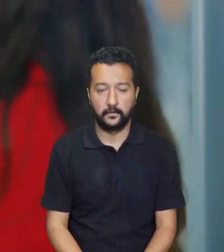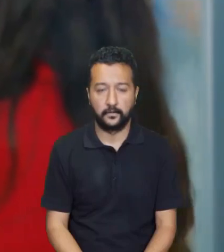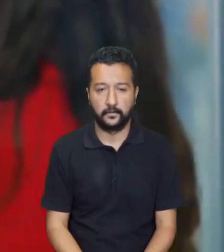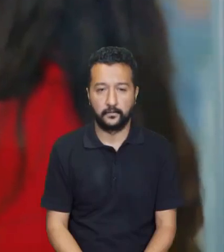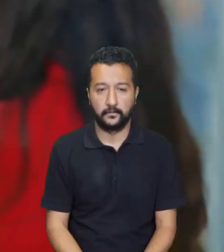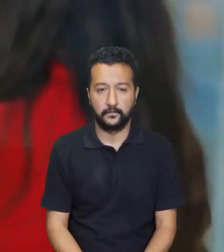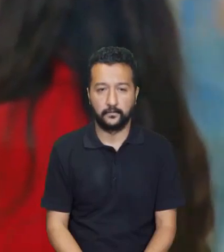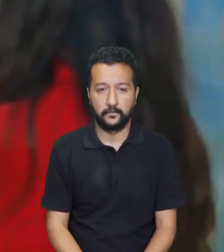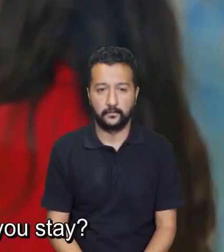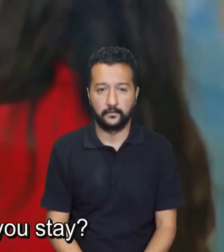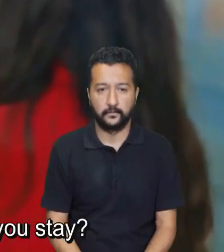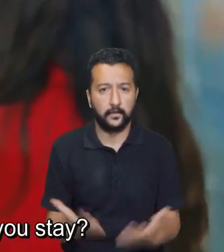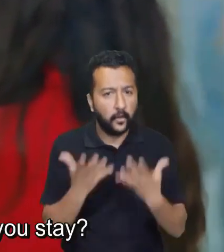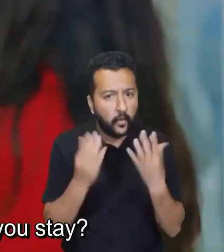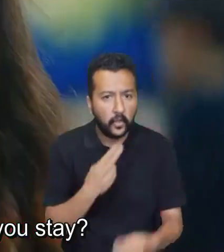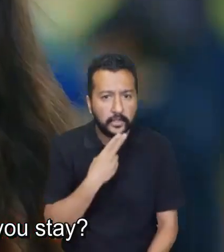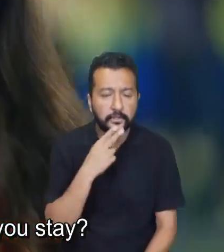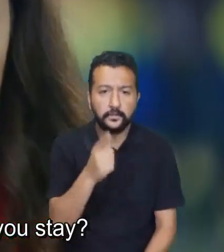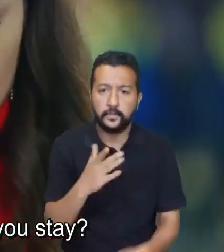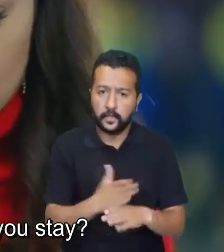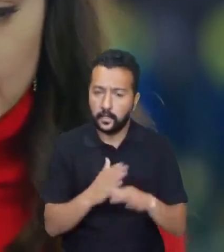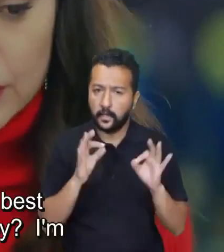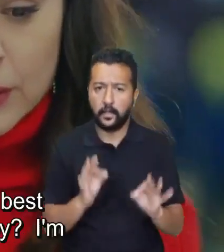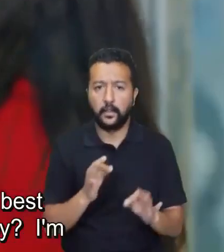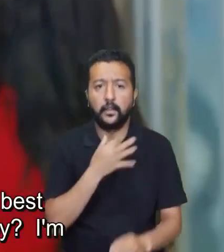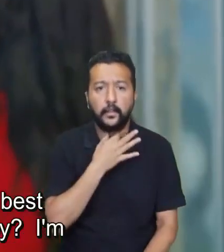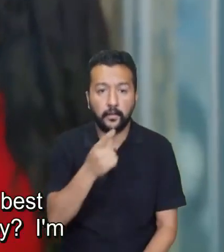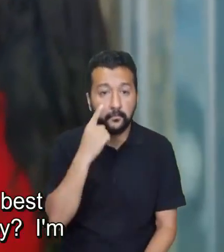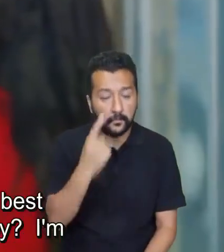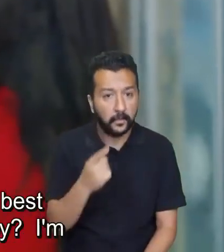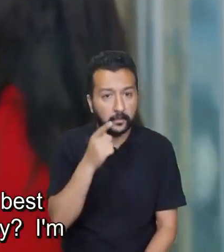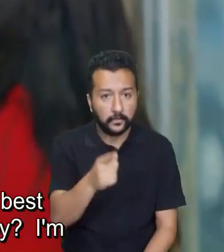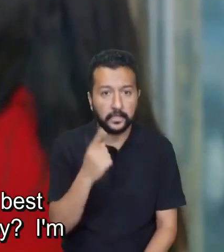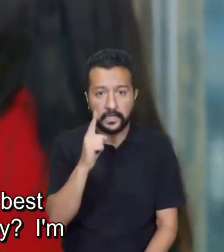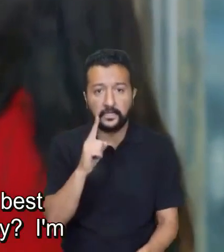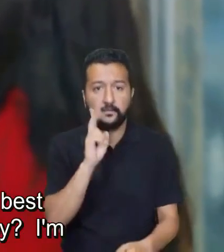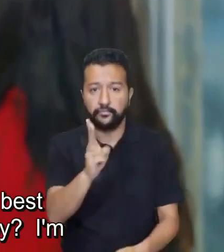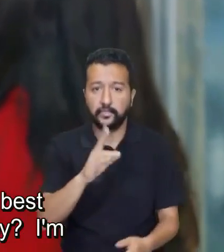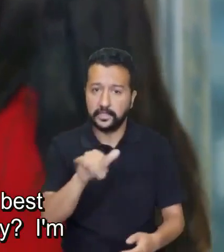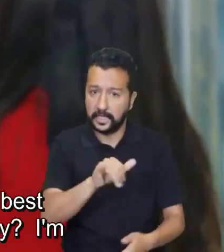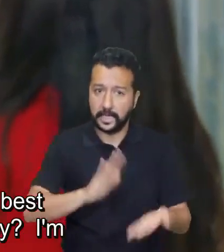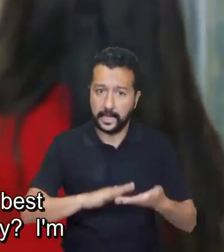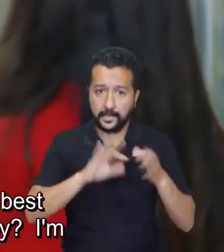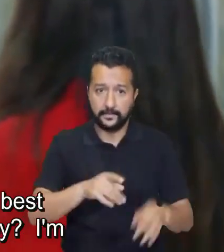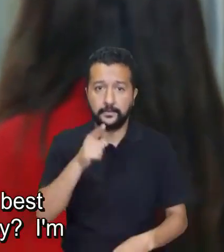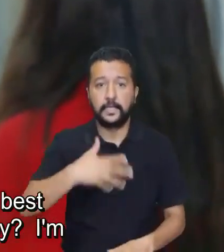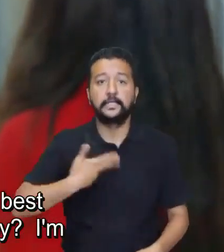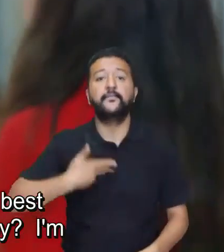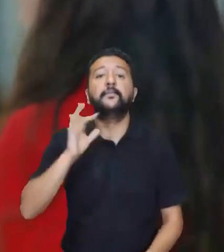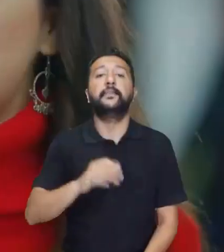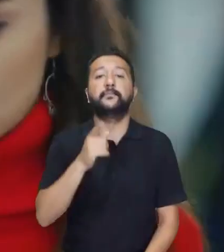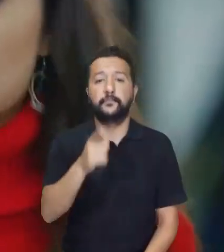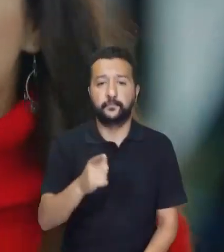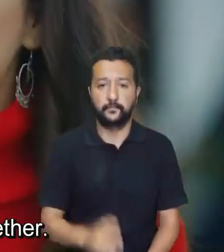etti. Ne oldu kız? Niye kaldın? Kız bana bak. Itır senin en yakın arkadaşın Emel. Sevinmedin